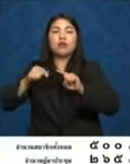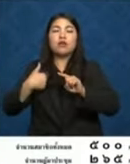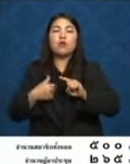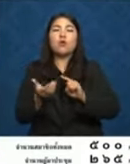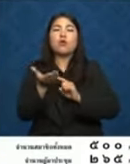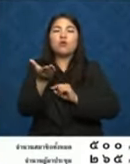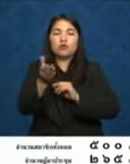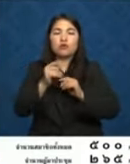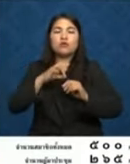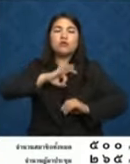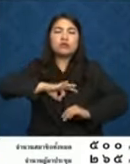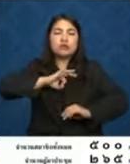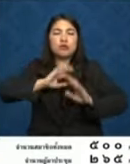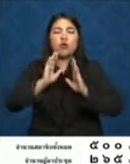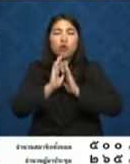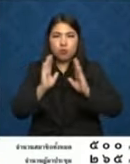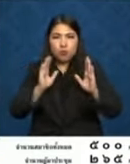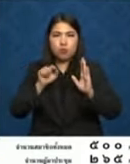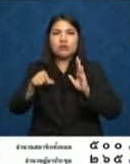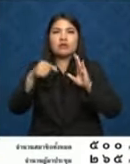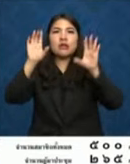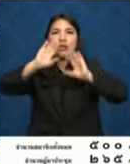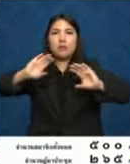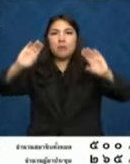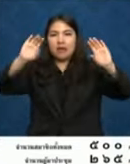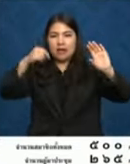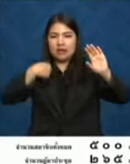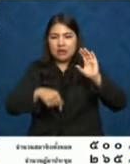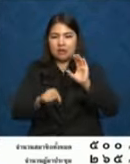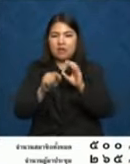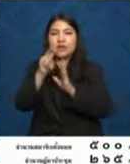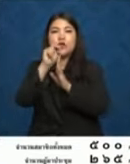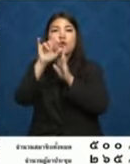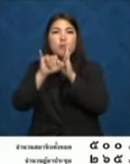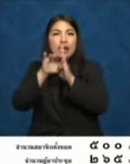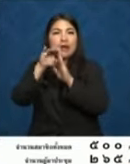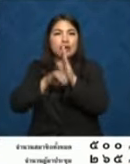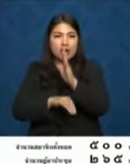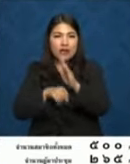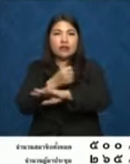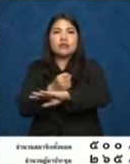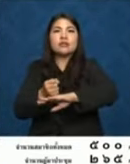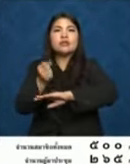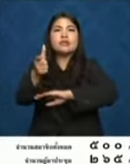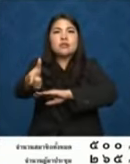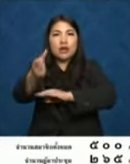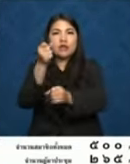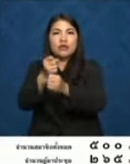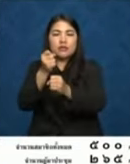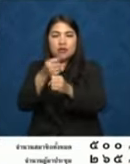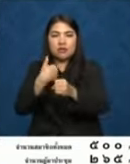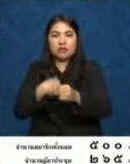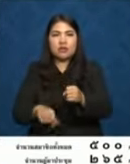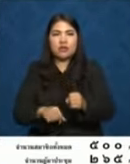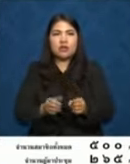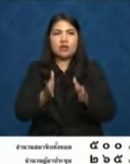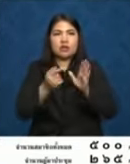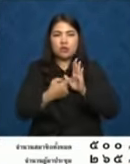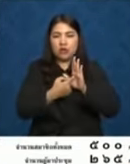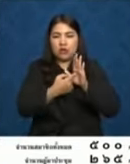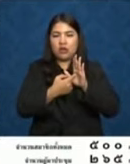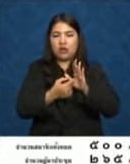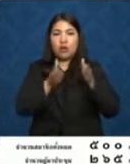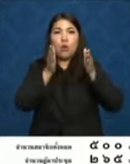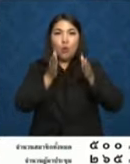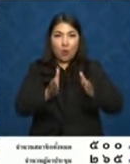คุณไปยังรัฐบาลที่มีมาตรการการจ้างงานคนพิการในสถานประกอบการและหน่วยงานของรัฐในอัตราร้อยละ1คือลูกจ้าง